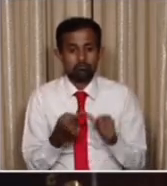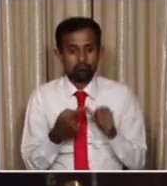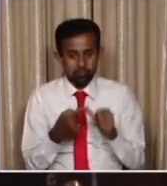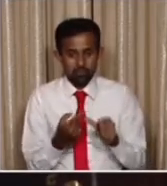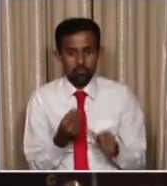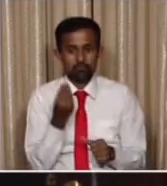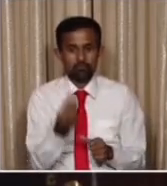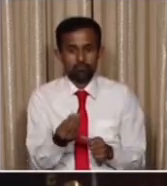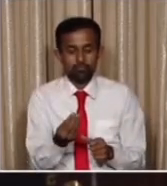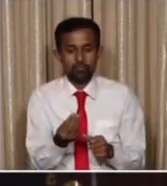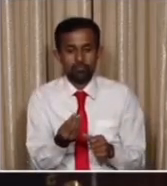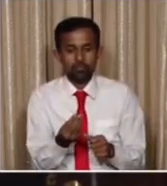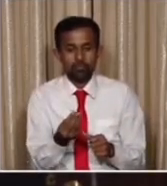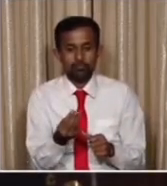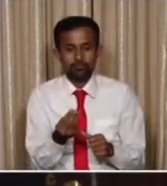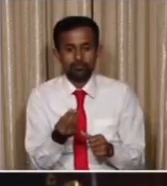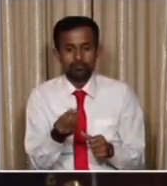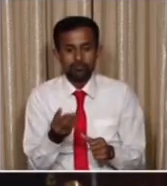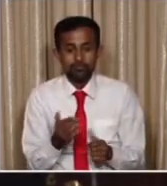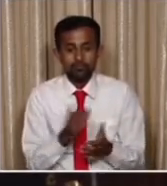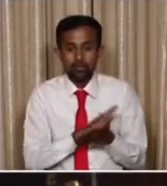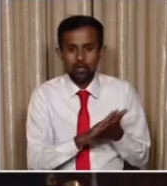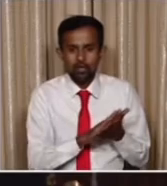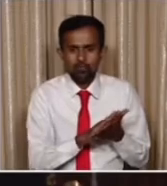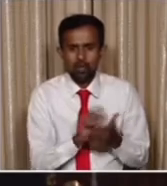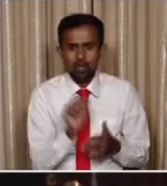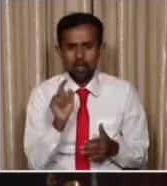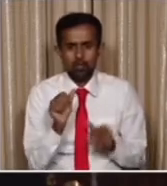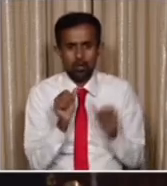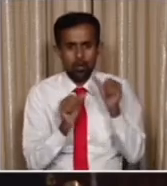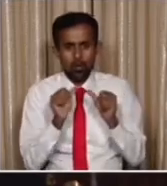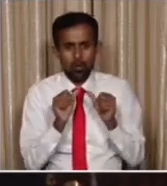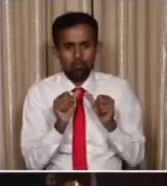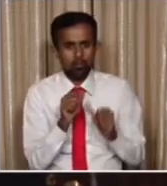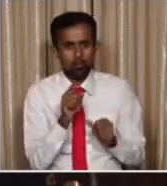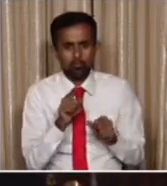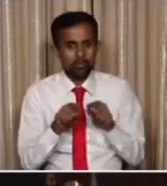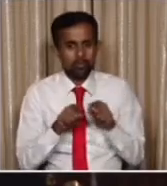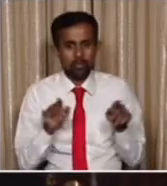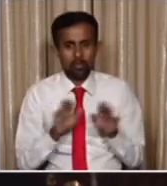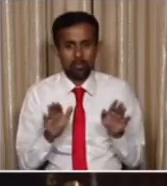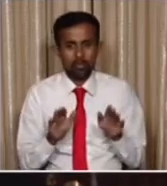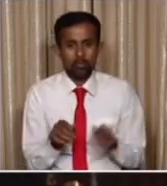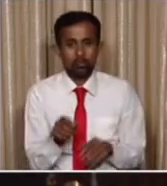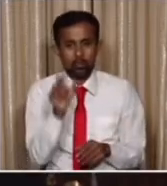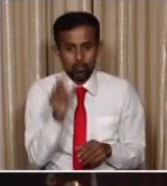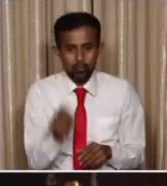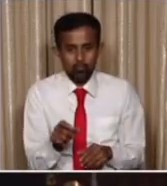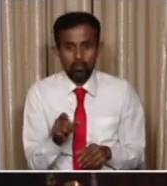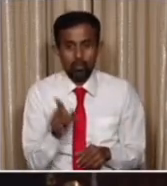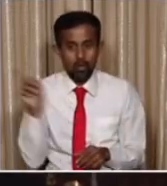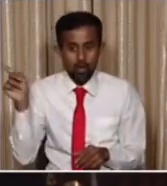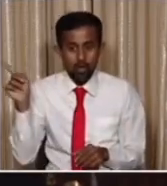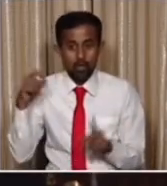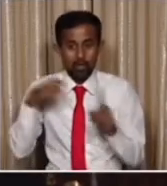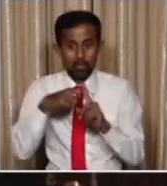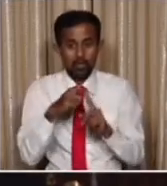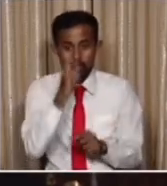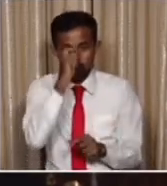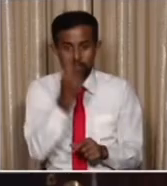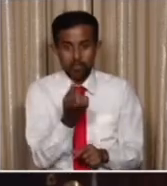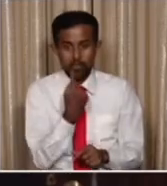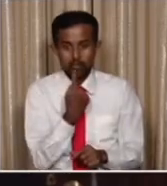දෙන්න කරුණා කළා. මේ හියුමන් නිමුණු ලබින් ඖෂධය විතරක් නෙවෙයි ඔබතුමත් අර කෙහෙලිය මහත්තයා අපිට